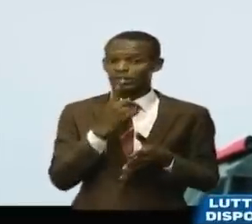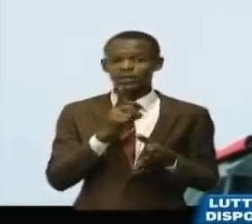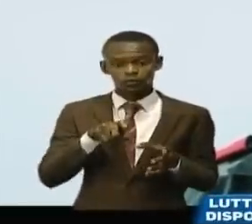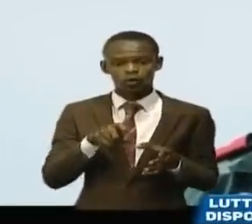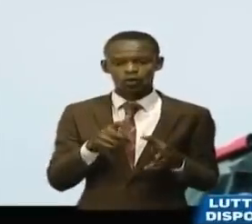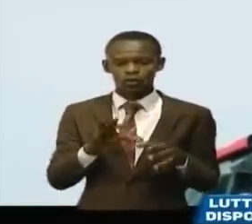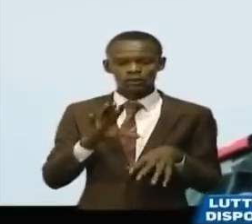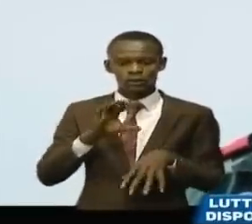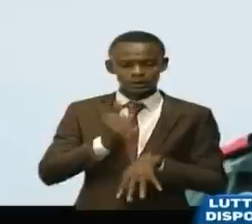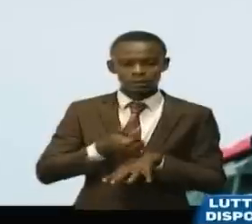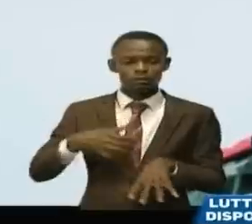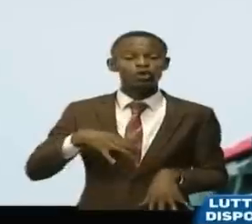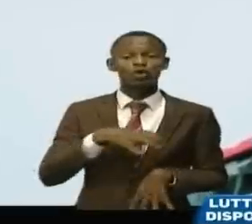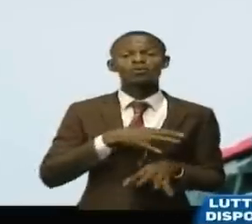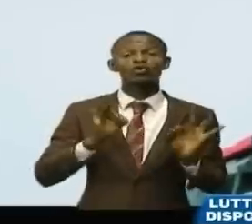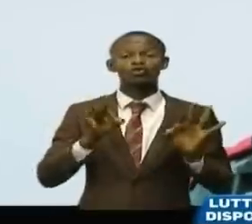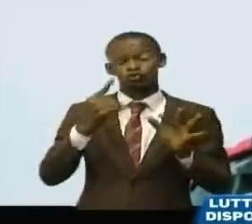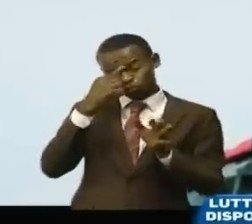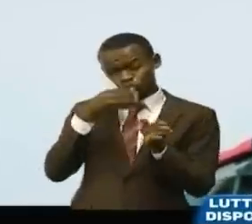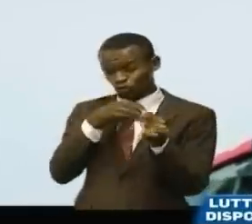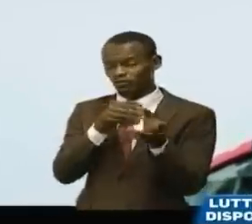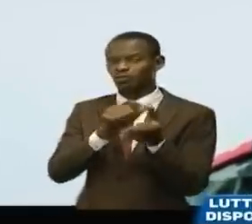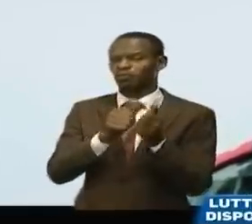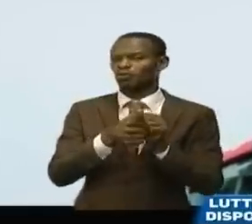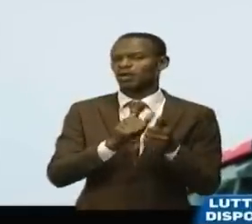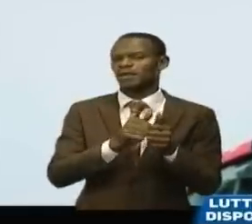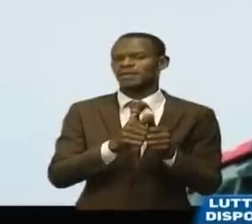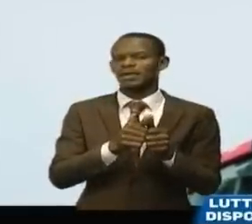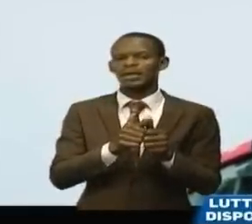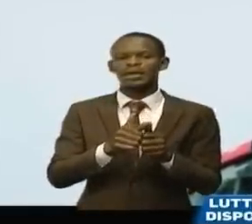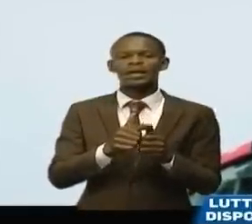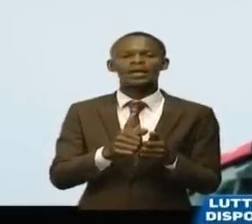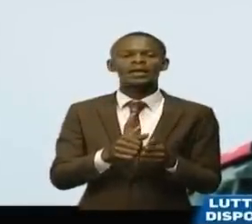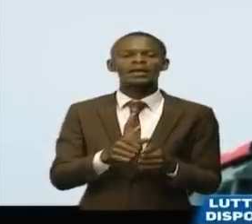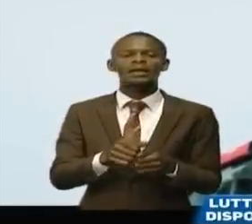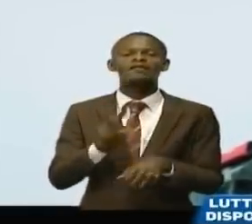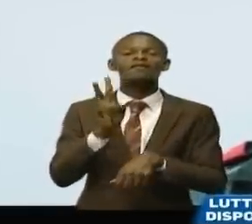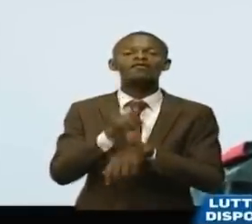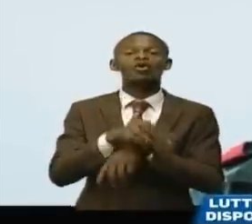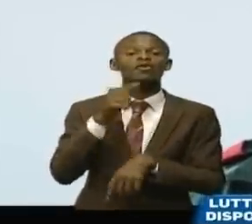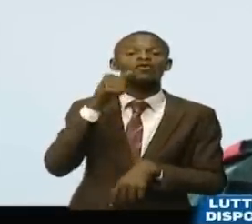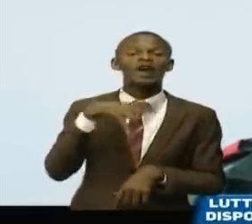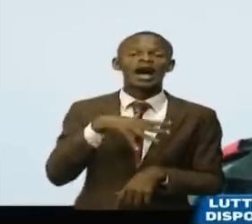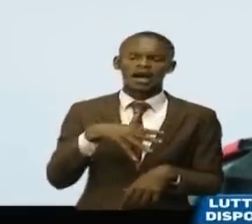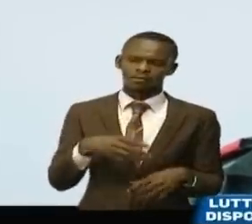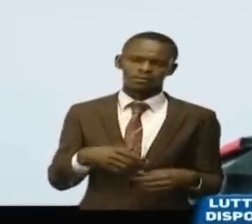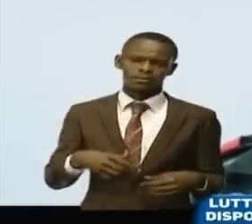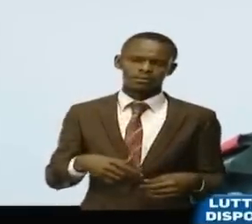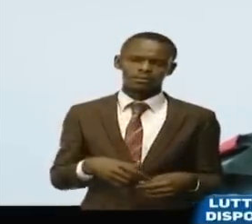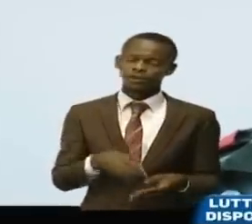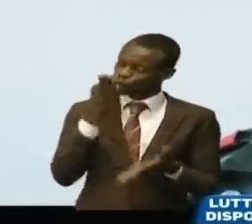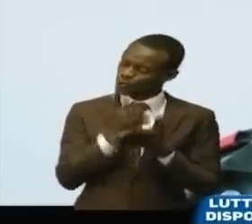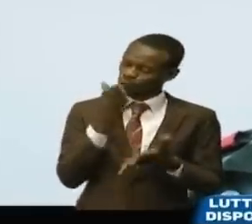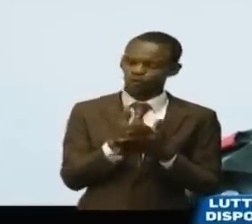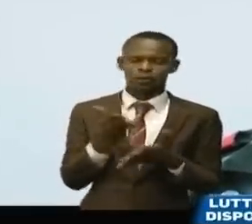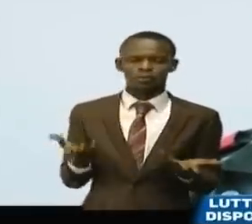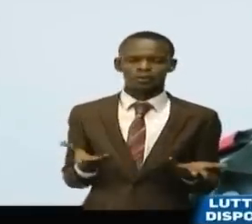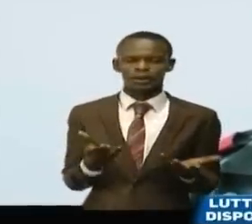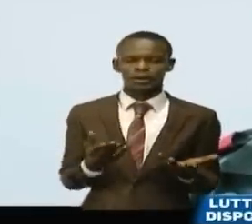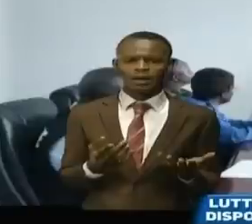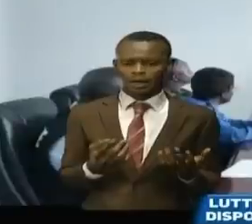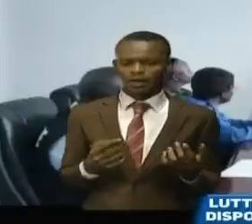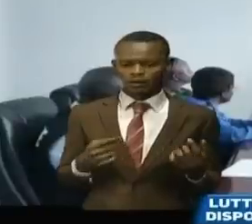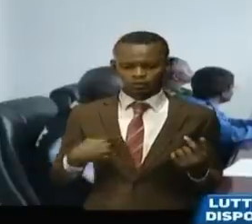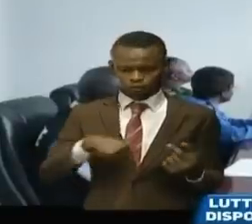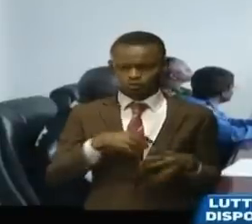communiqué conjoint a subi un additif en 2019. Donc il était question de voir où est-ce que nous en sommes avec la mise en